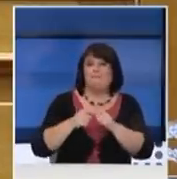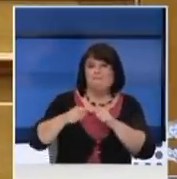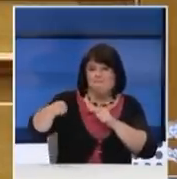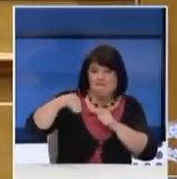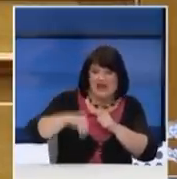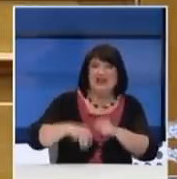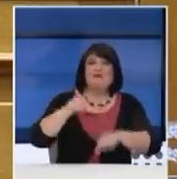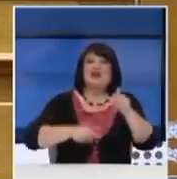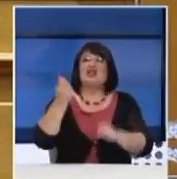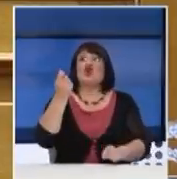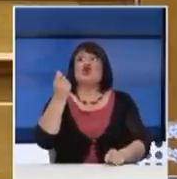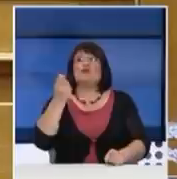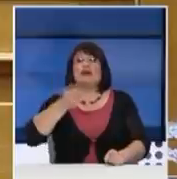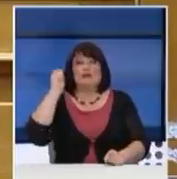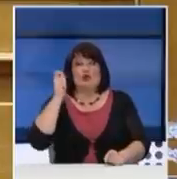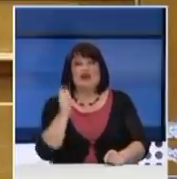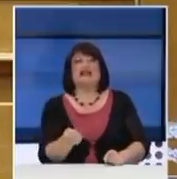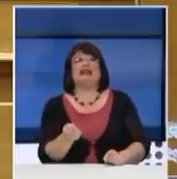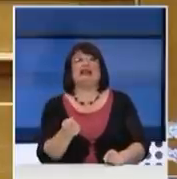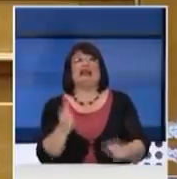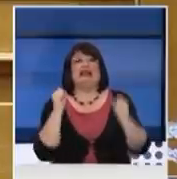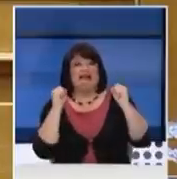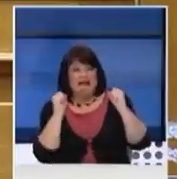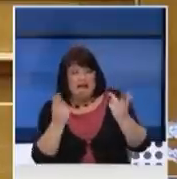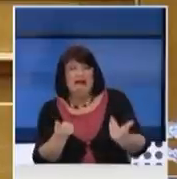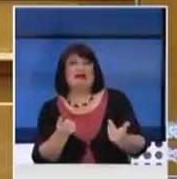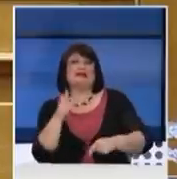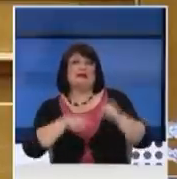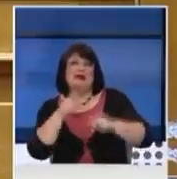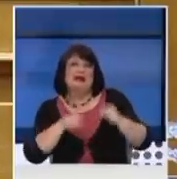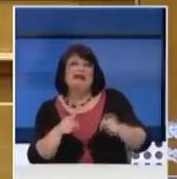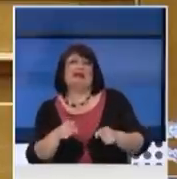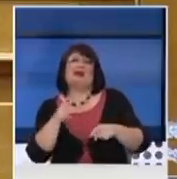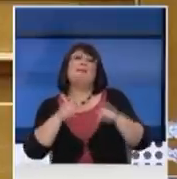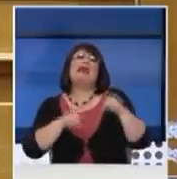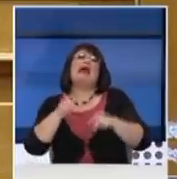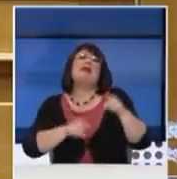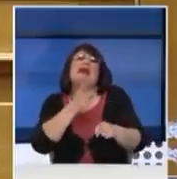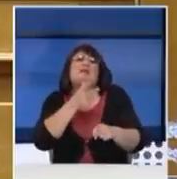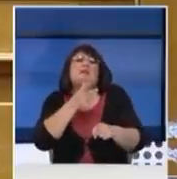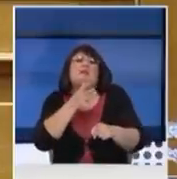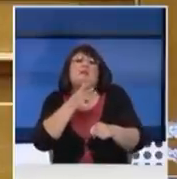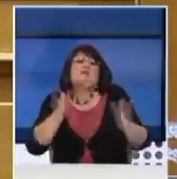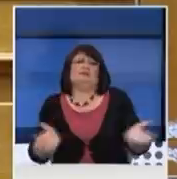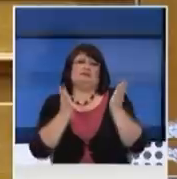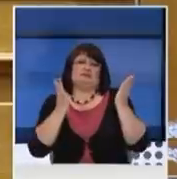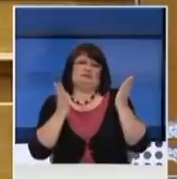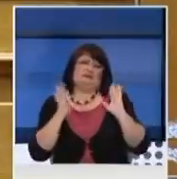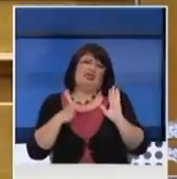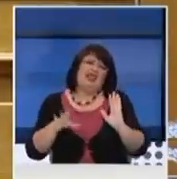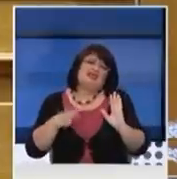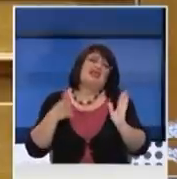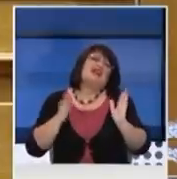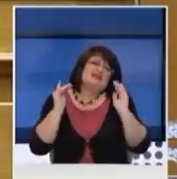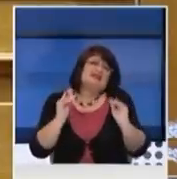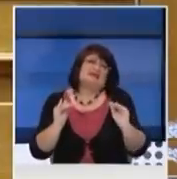Μερική οικονομική πολιτική κάνετε, μερική πολιτική υγείας κάνετε, μερική πολιτική μασκών κάνετε, μερικά τα κάνετε όλα. Θέλετε ή δεν θέλετε.